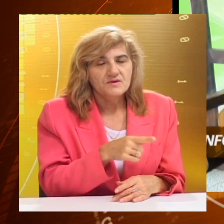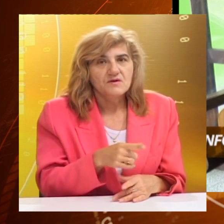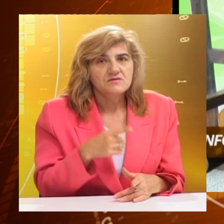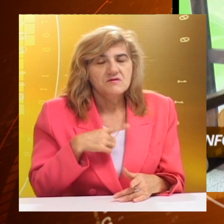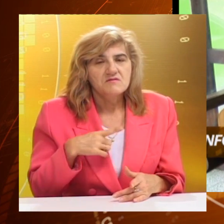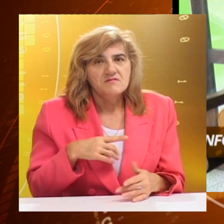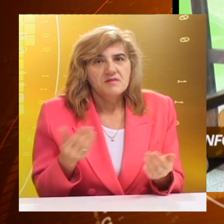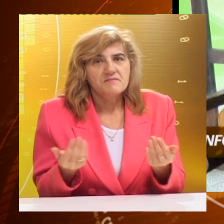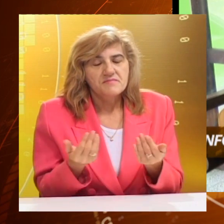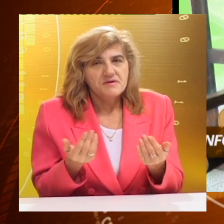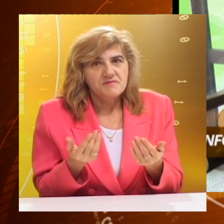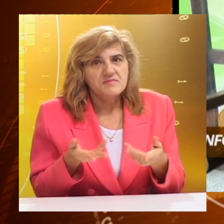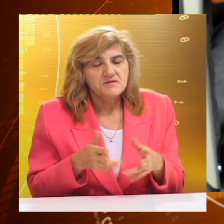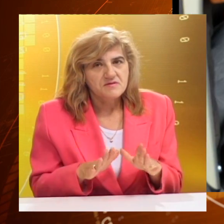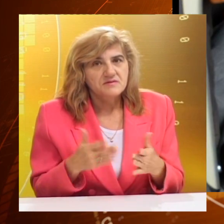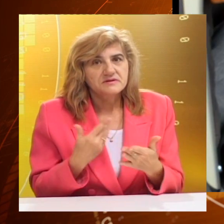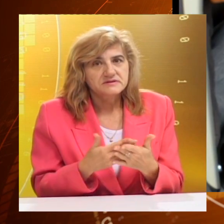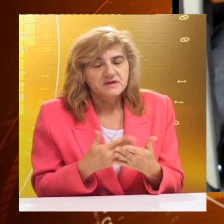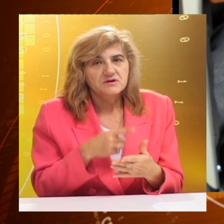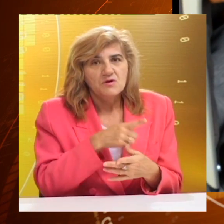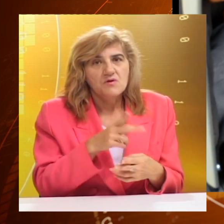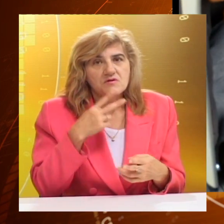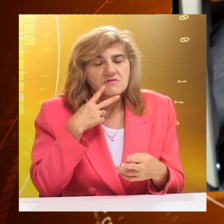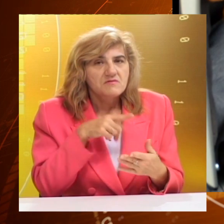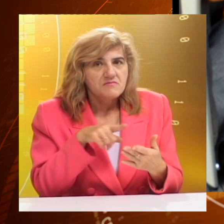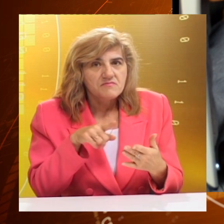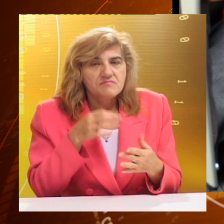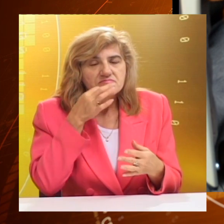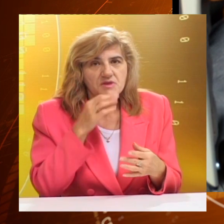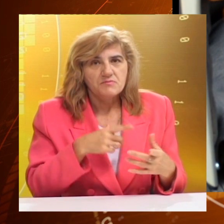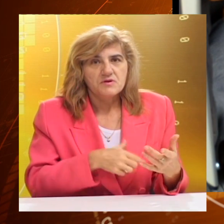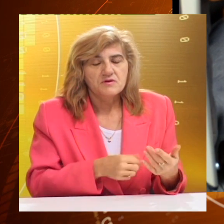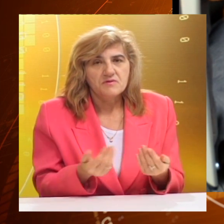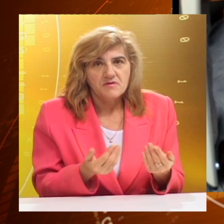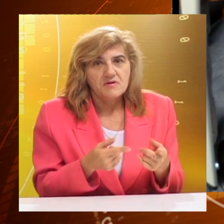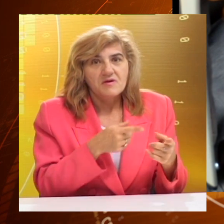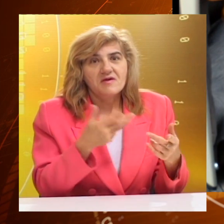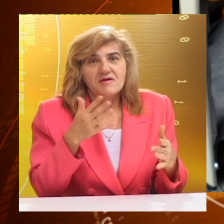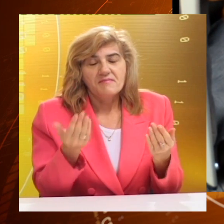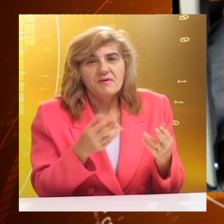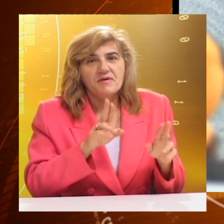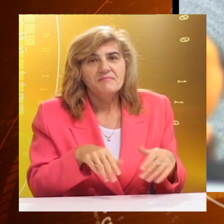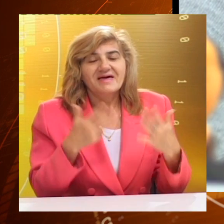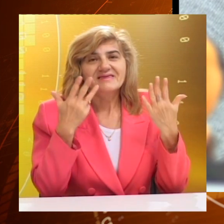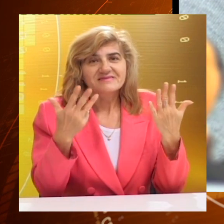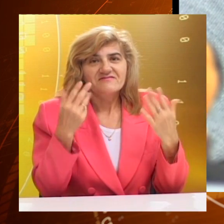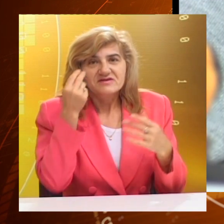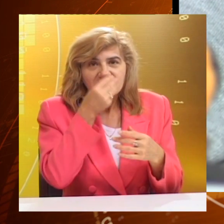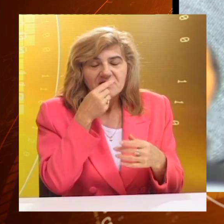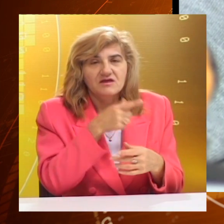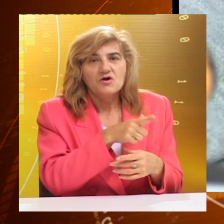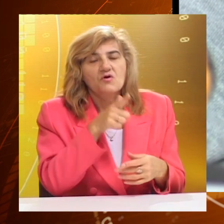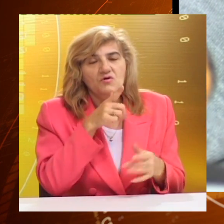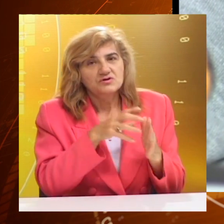Pejić je i pre nego što je na svete donela malog Relju bila upoznata sa svim prednostima dojenja deteta. Relja sada ima 9 nedelja, a Maša nam je otkrila